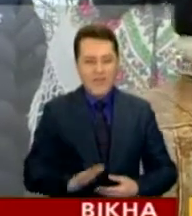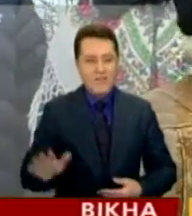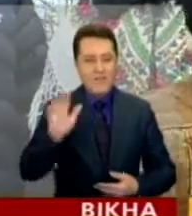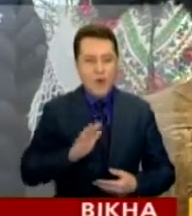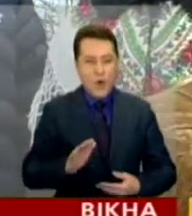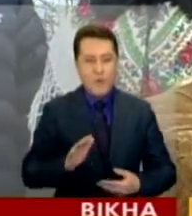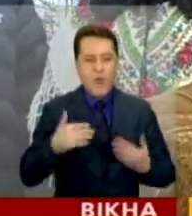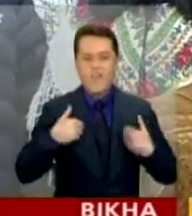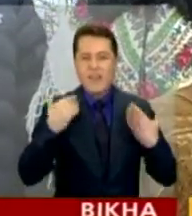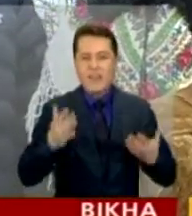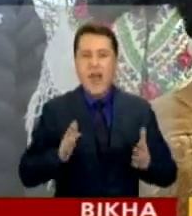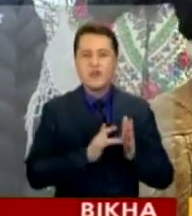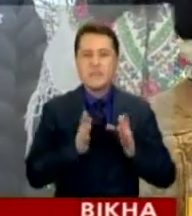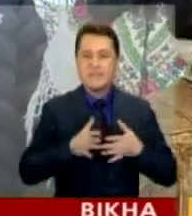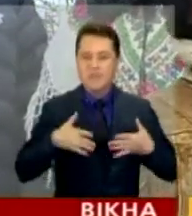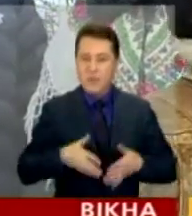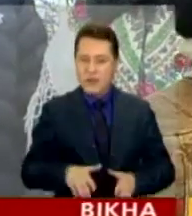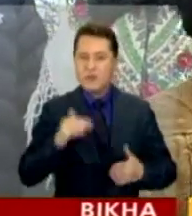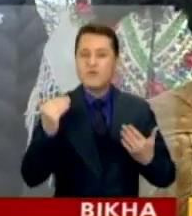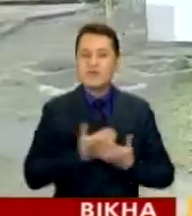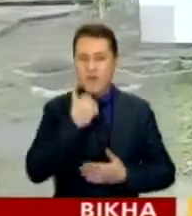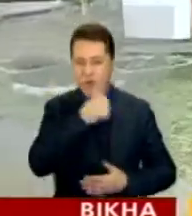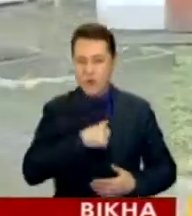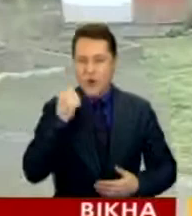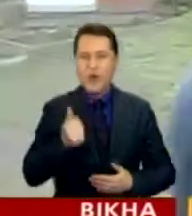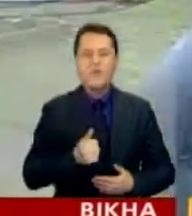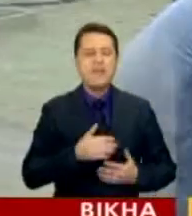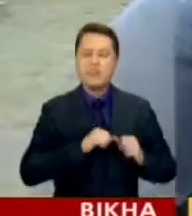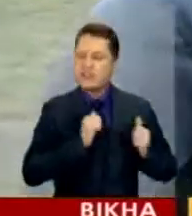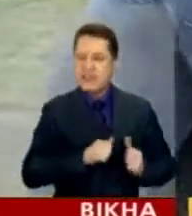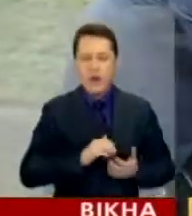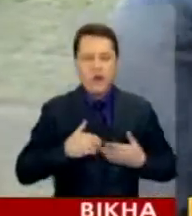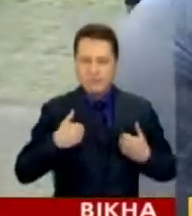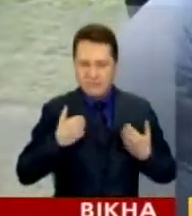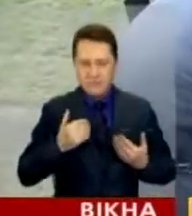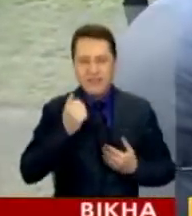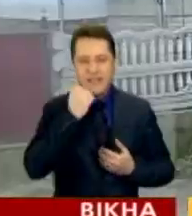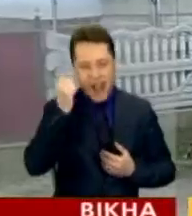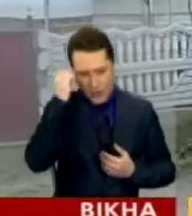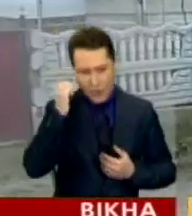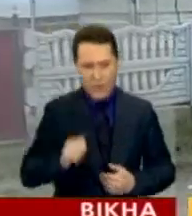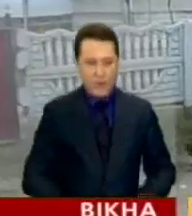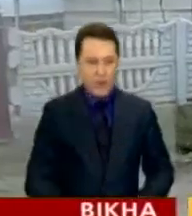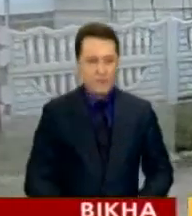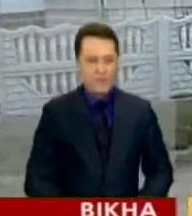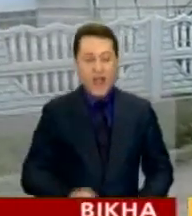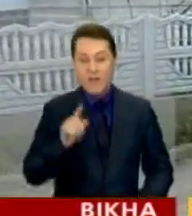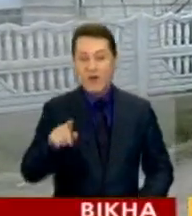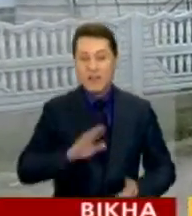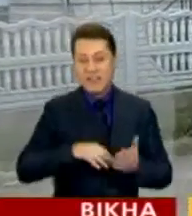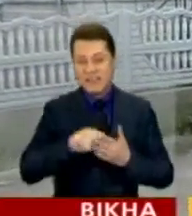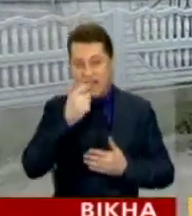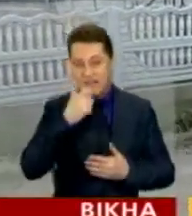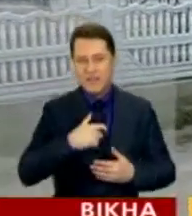Вітаю вас з Різдвом Христовим і з Новим роком. Щиро дякую вам, маленькому, хорошому. Вони називають себе